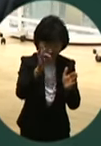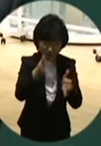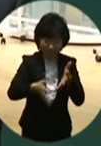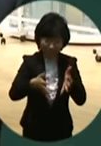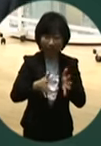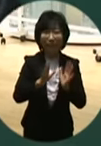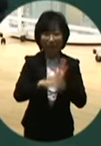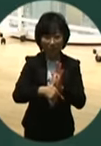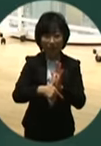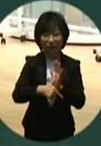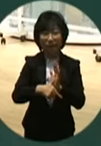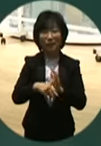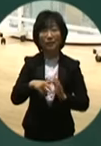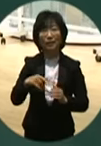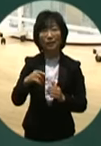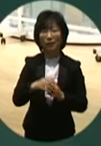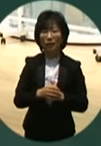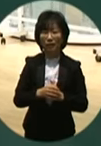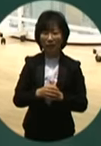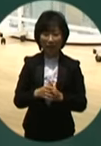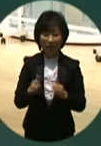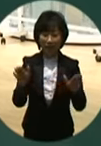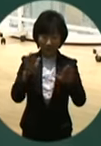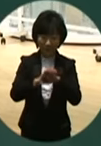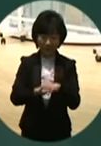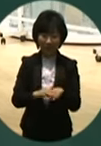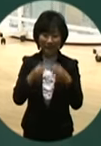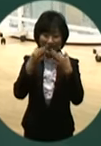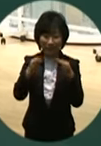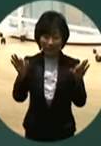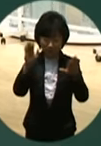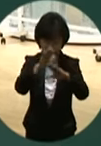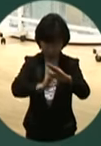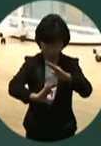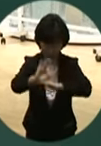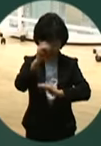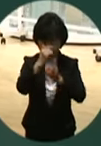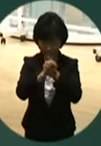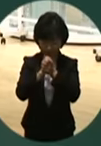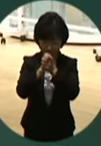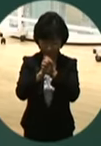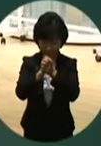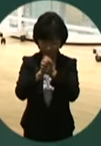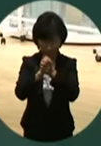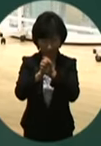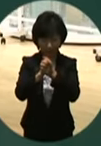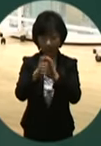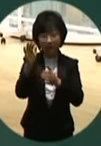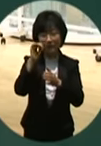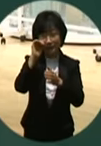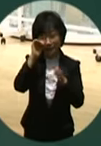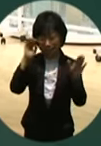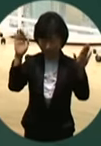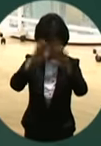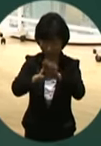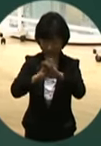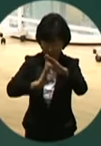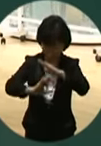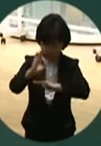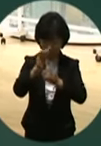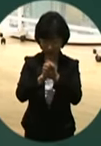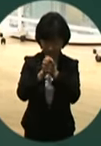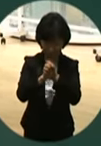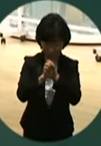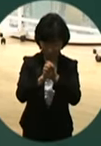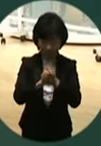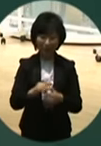pastor. 철야 기도를 했어요. So I was praying at Friday night. 철야 기도를 하는데 제가